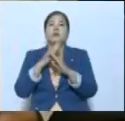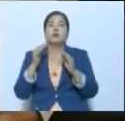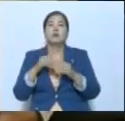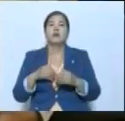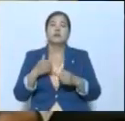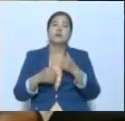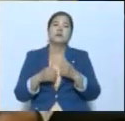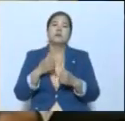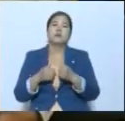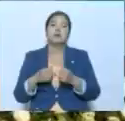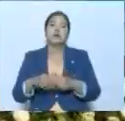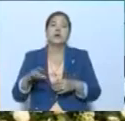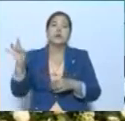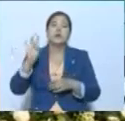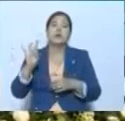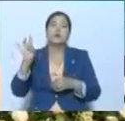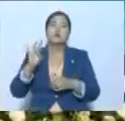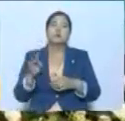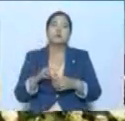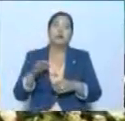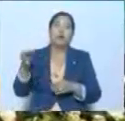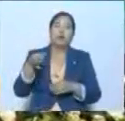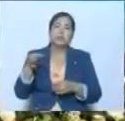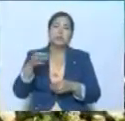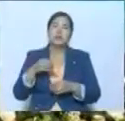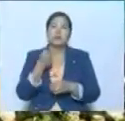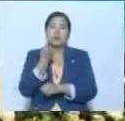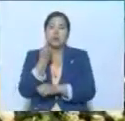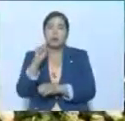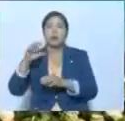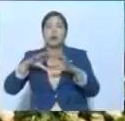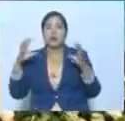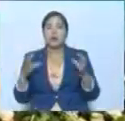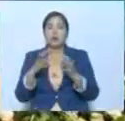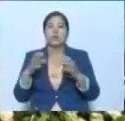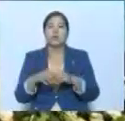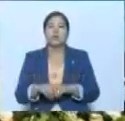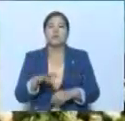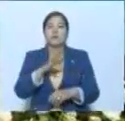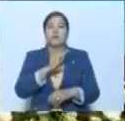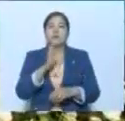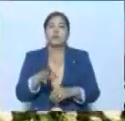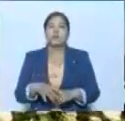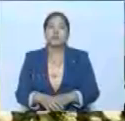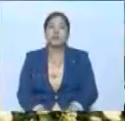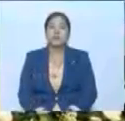форумының республикалық кезеңінде облыс намысын қорғайтын болады. Аяңдады, қарусызға